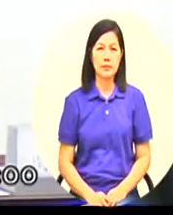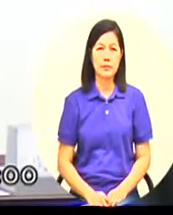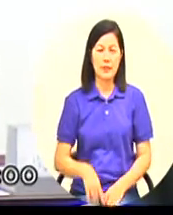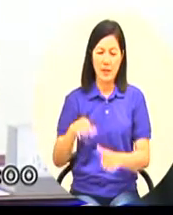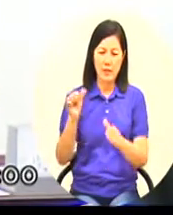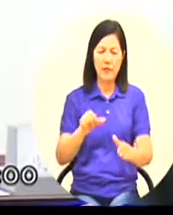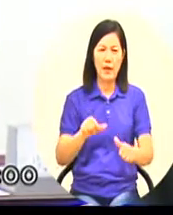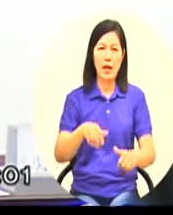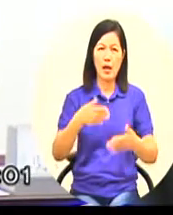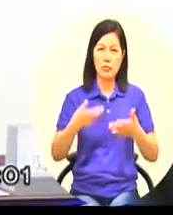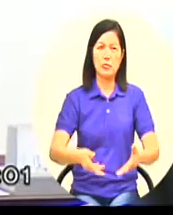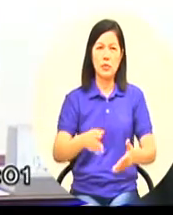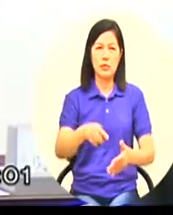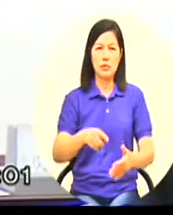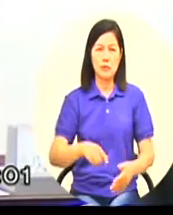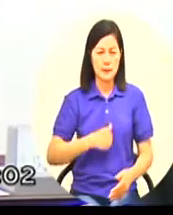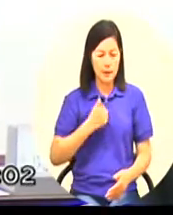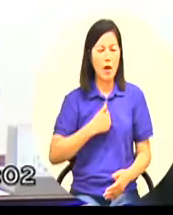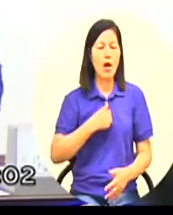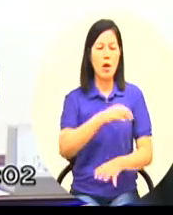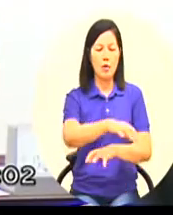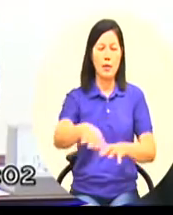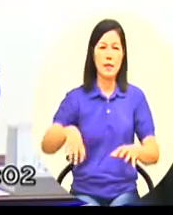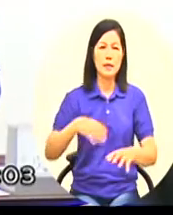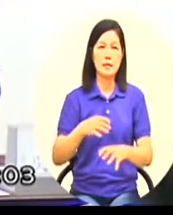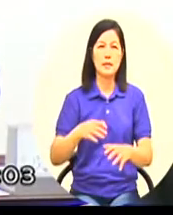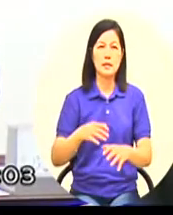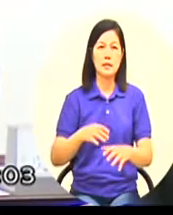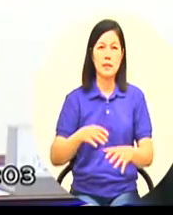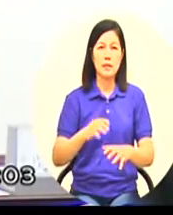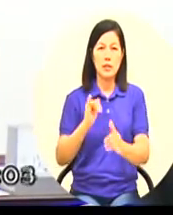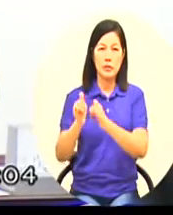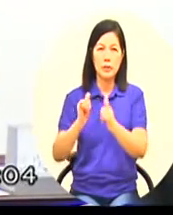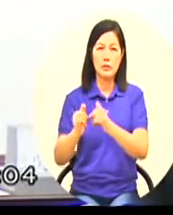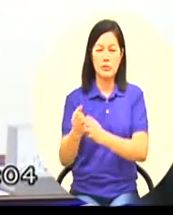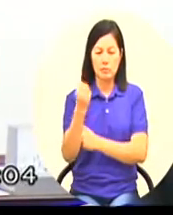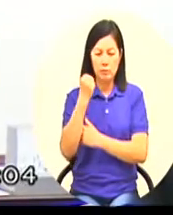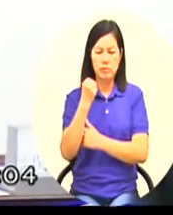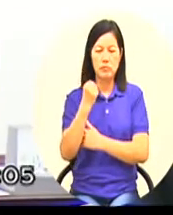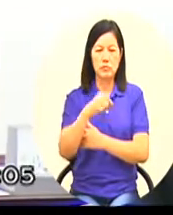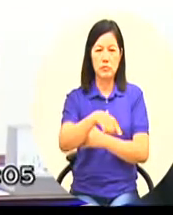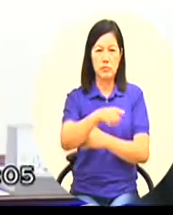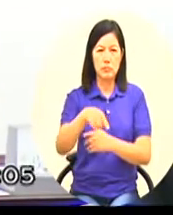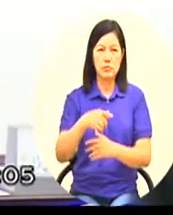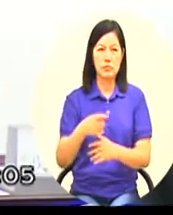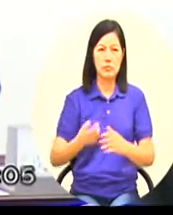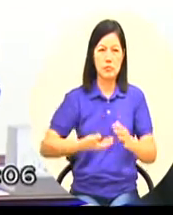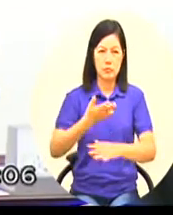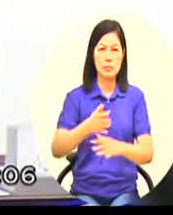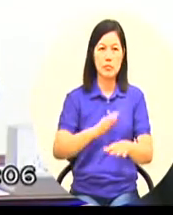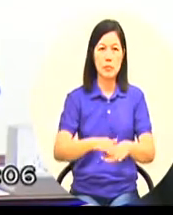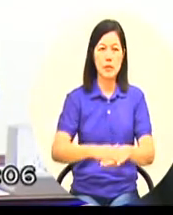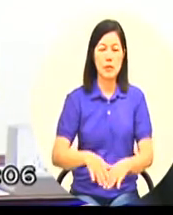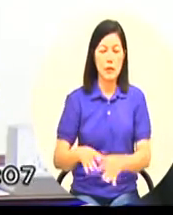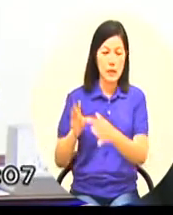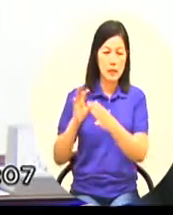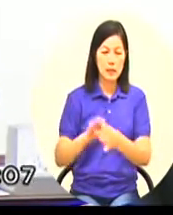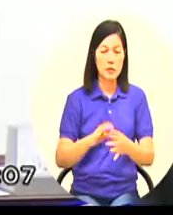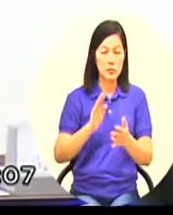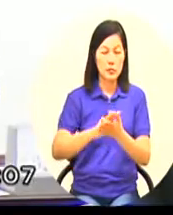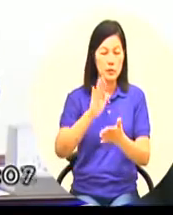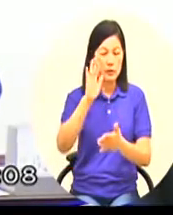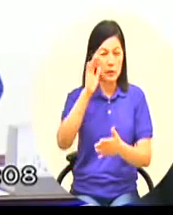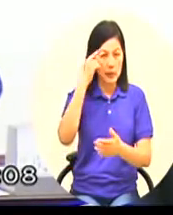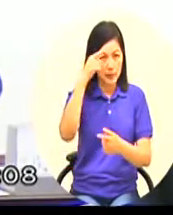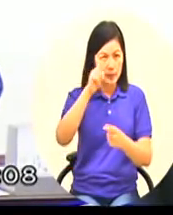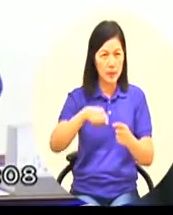玩真的，大家对环境的维护会变成把全民的力量加进来，这个是不错的。那我们希望就是说接下来到明年，我们的登